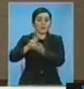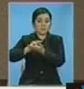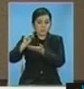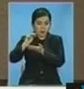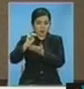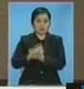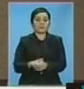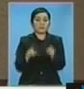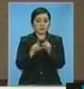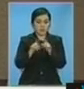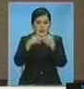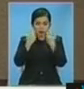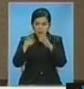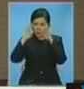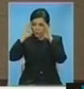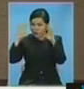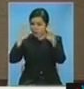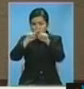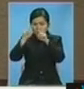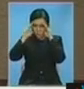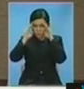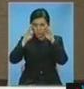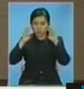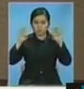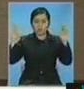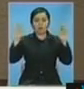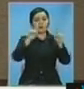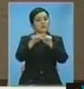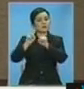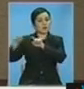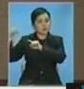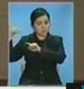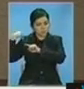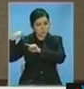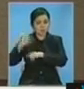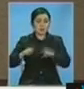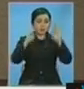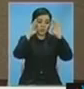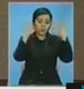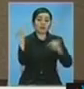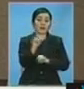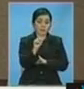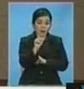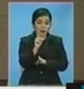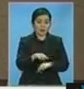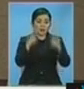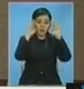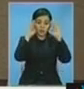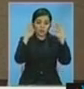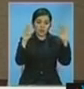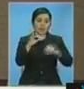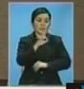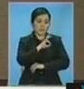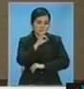ล้วก็ท่านก็ยังมีประสบการณ์มากมายนะคะหลายๆที่ด้วยกันทั้งประสบการณ์ทางด้านของเป็นเคยเป็นสม